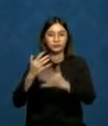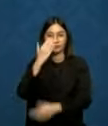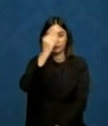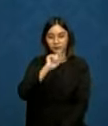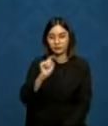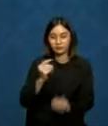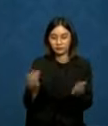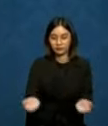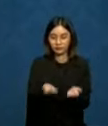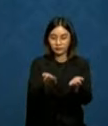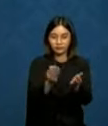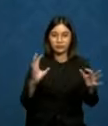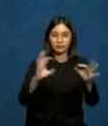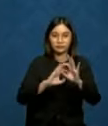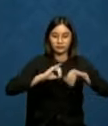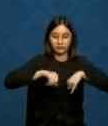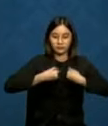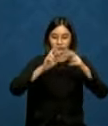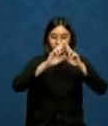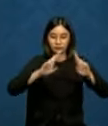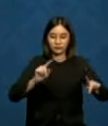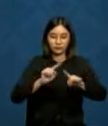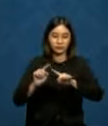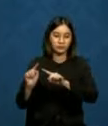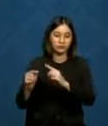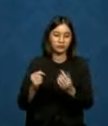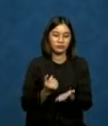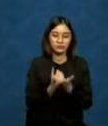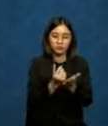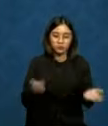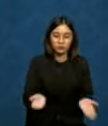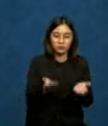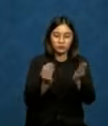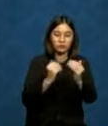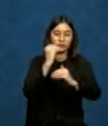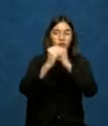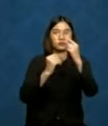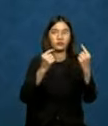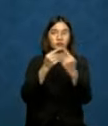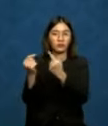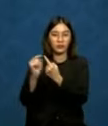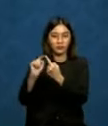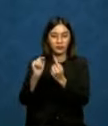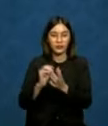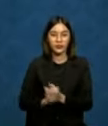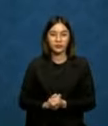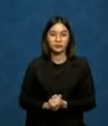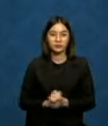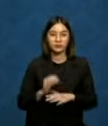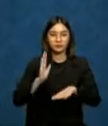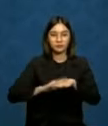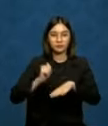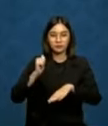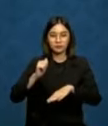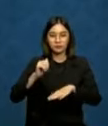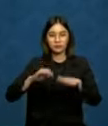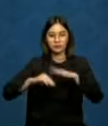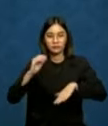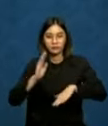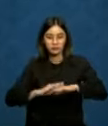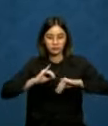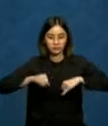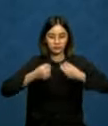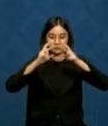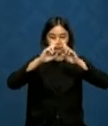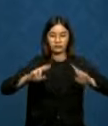เราสนับสนุนทางผู้ประกอบการในการที่จะส่งเสริมที่จะพัฒนาต่อยอดในเรื่องเอ่อทักษะฝีมือในสถานประกอบ